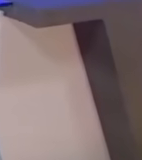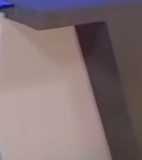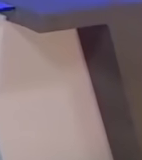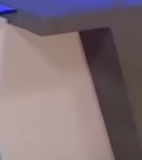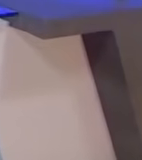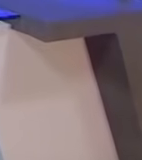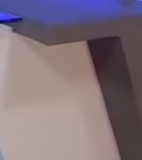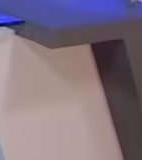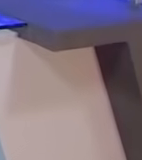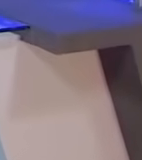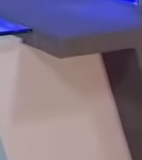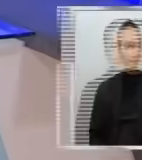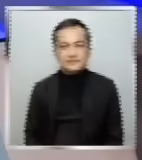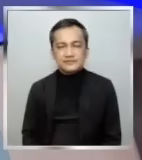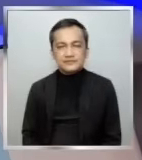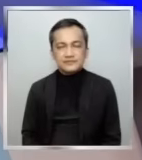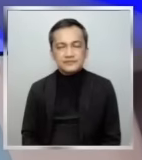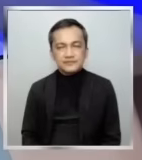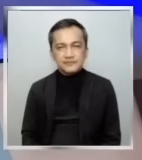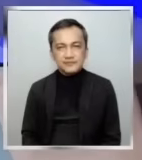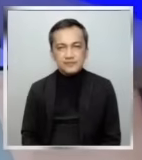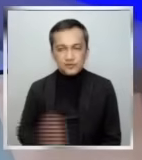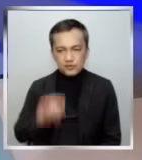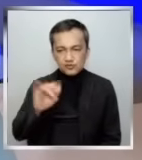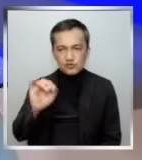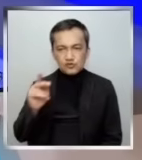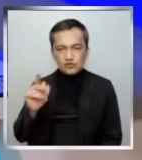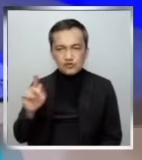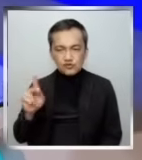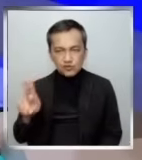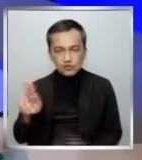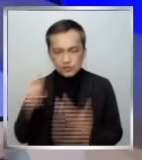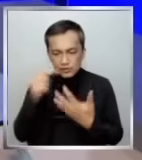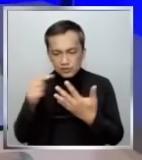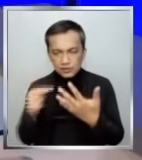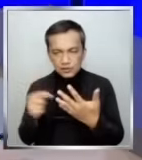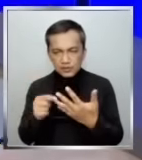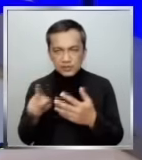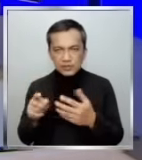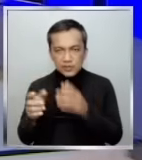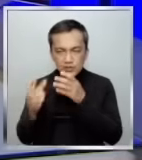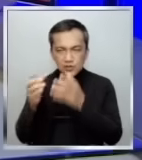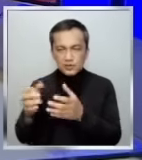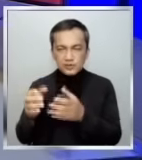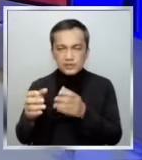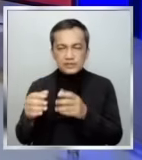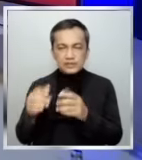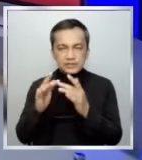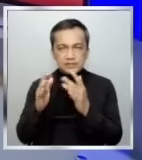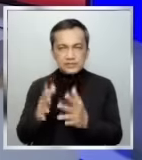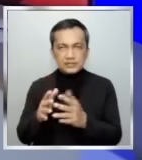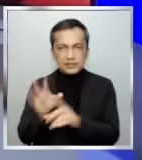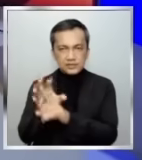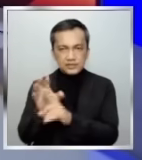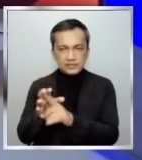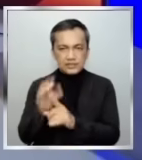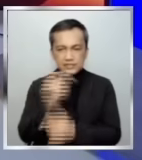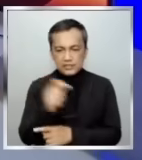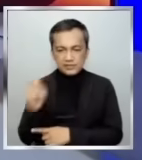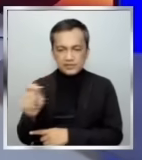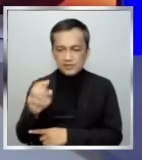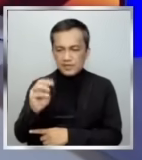Oras youthful simple and elegant puro ganyan ang comments ng netizen sa trending dancing tiktok video ni Marian